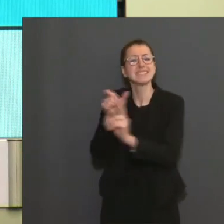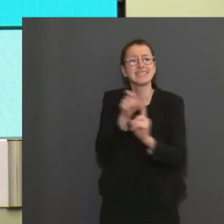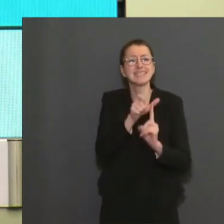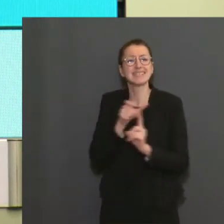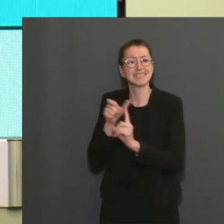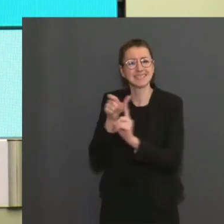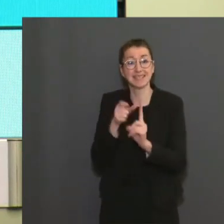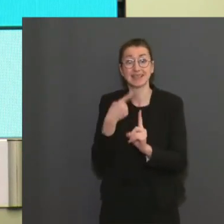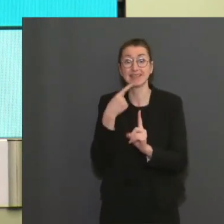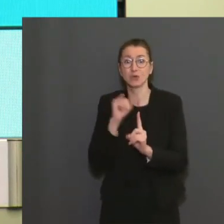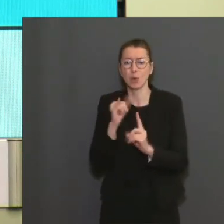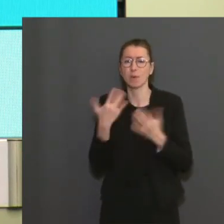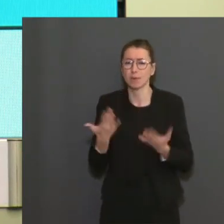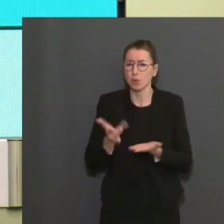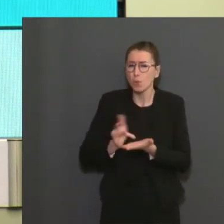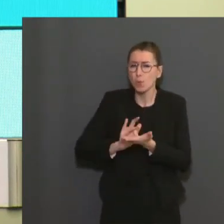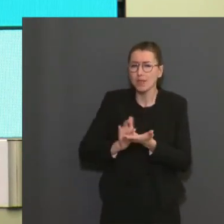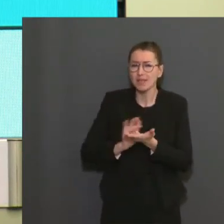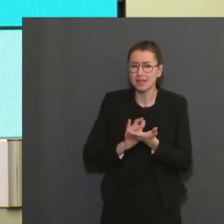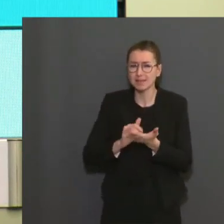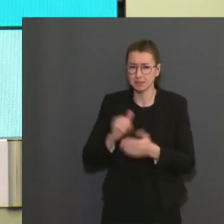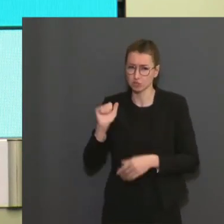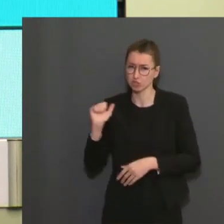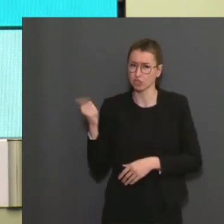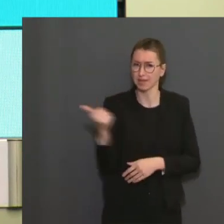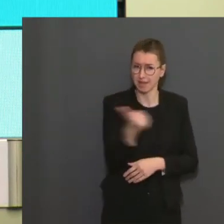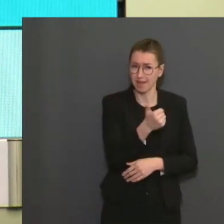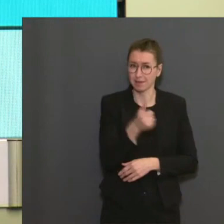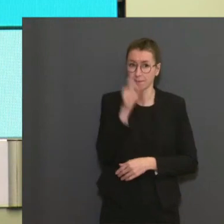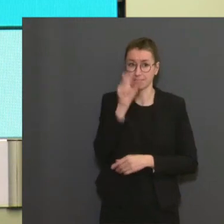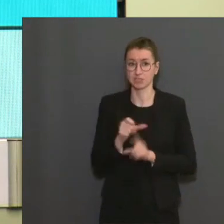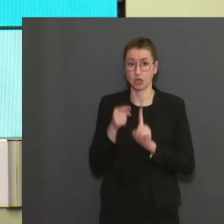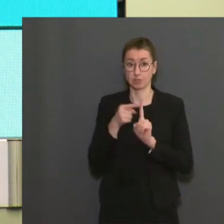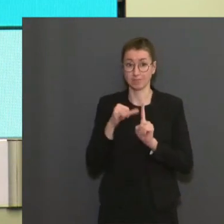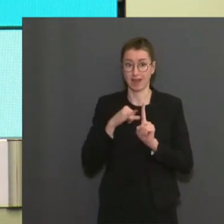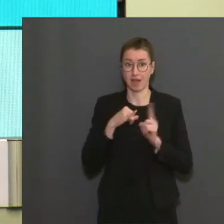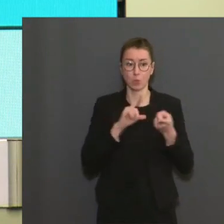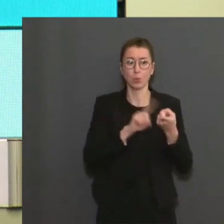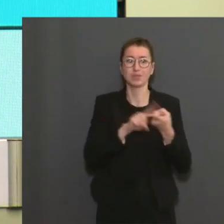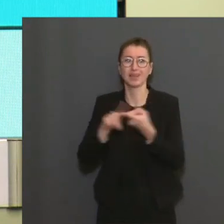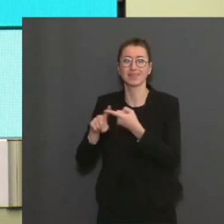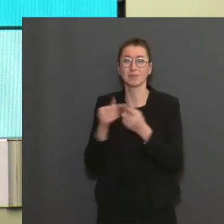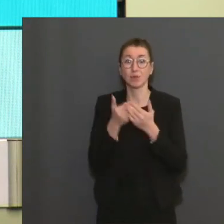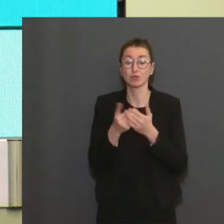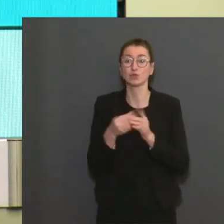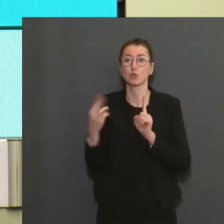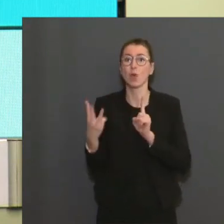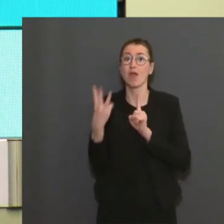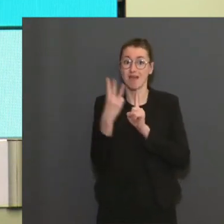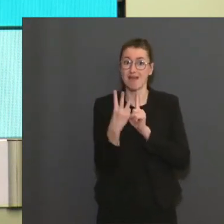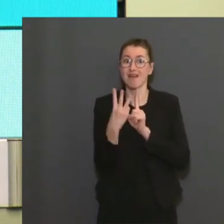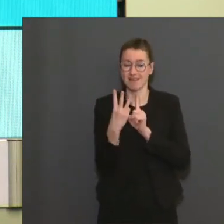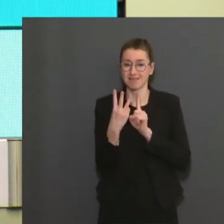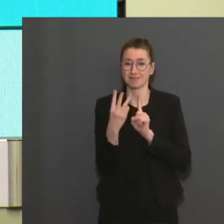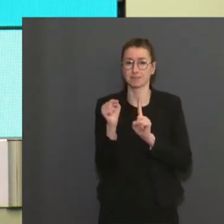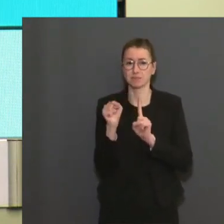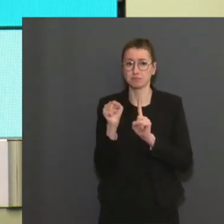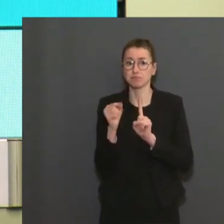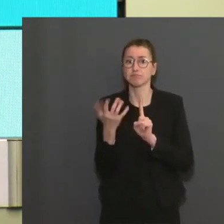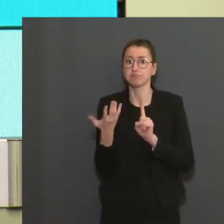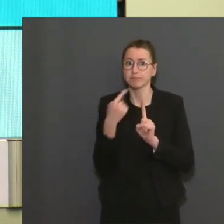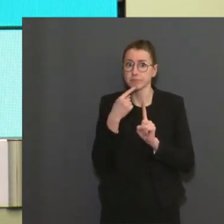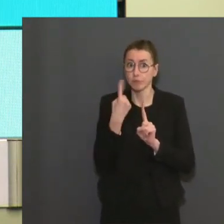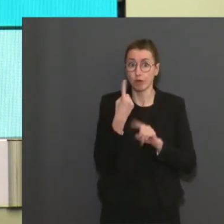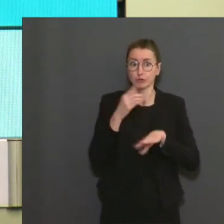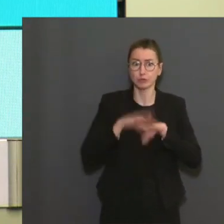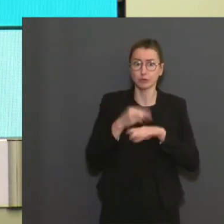contacts proches qui sont déclarés par les cas positifs. Un calcul extrêmement simple vous permettra de comprendre que cela veut dire